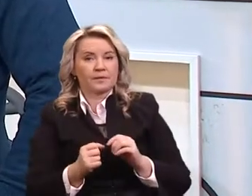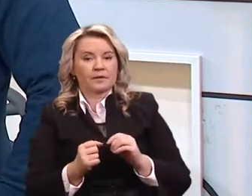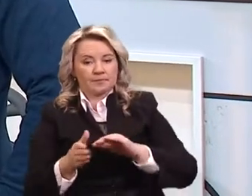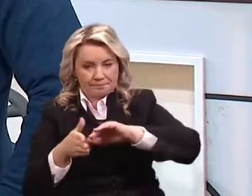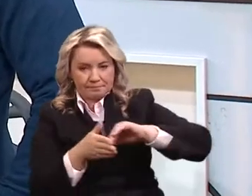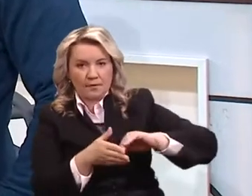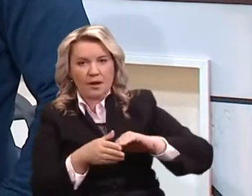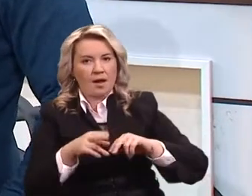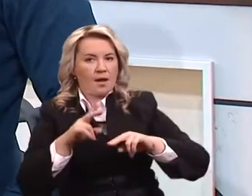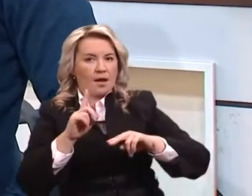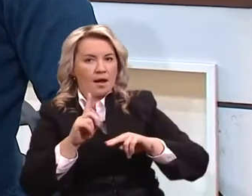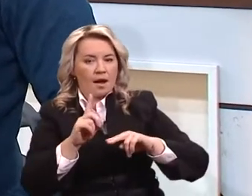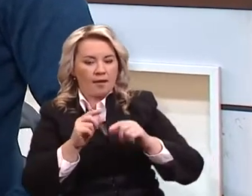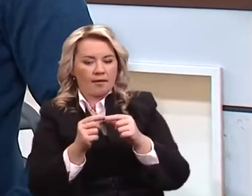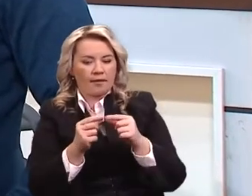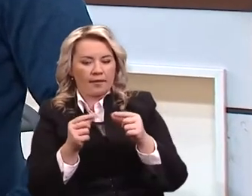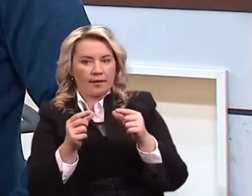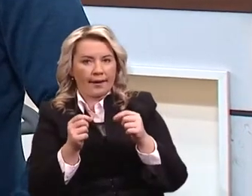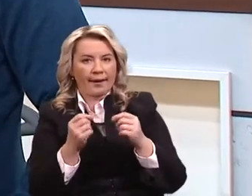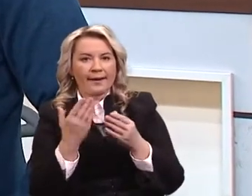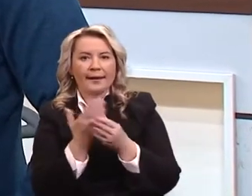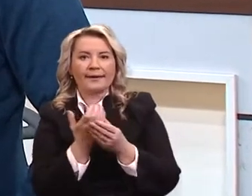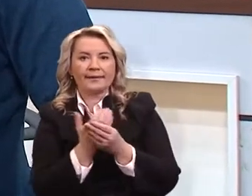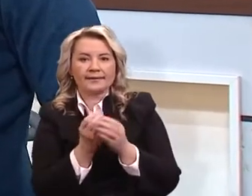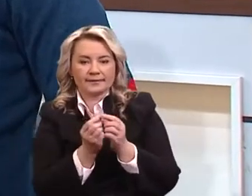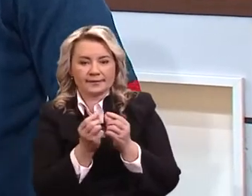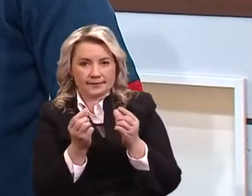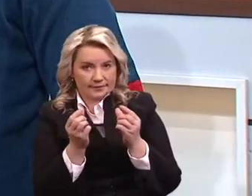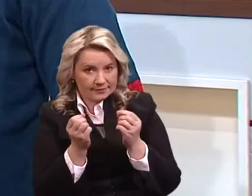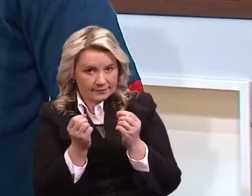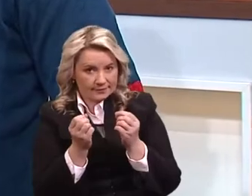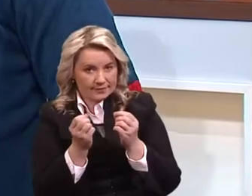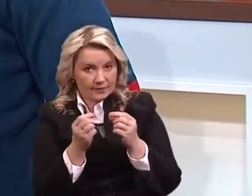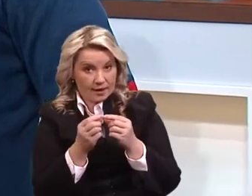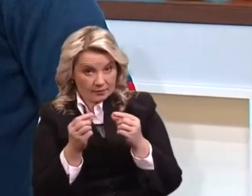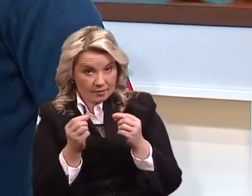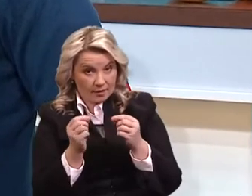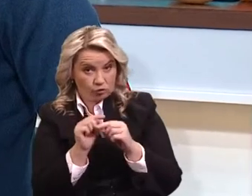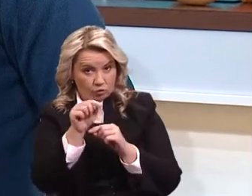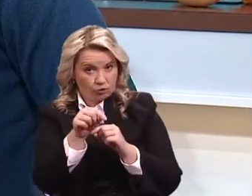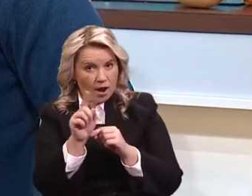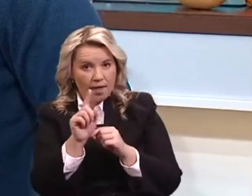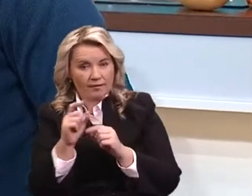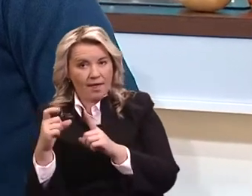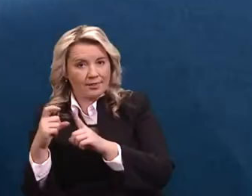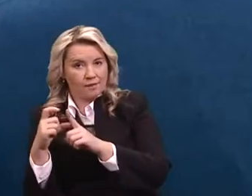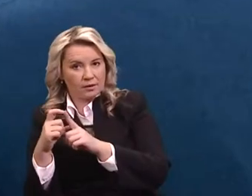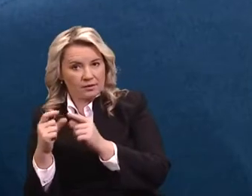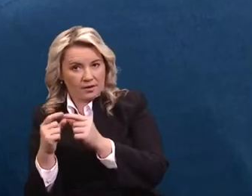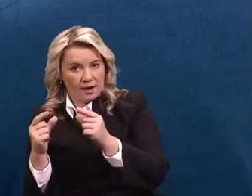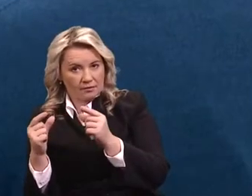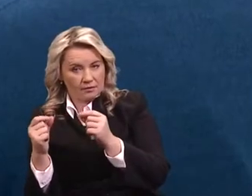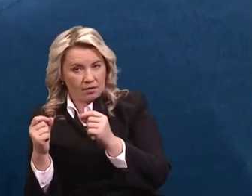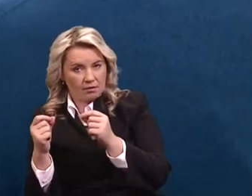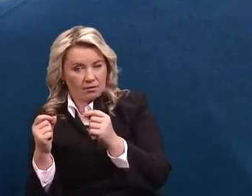dopředu kartou, ale ne debetní, ale kreditní, a to si vysvětlím asi za chvilku, jaký rozdíl. No a potom v neposlední řadě teprve bankovní